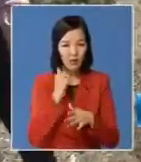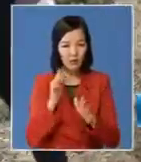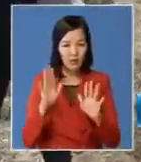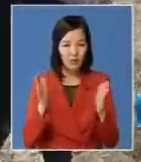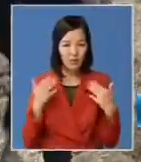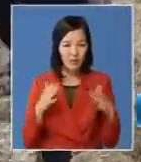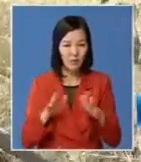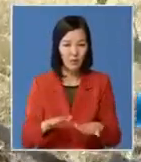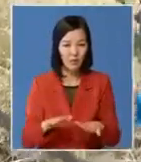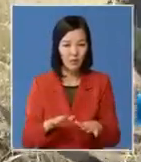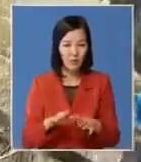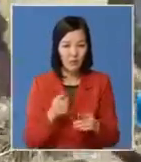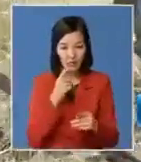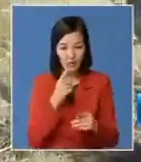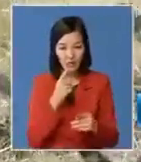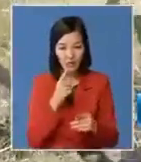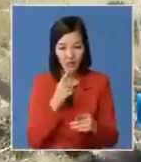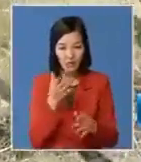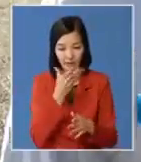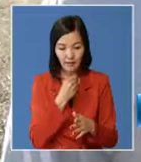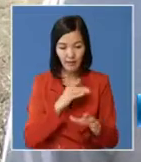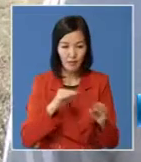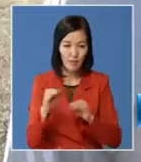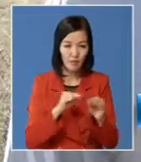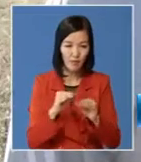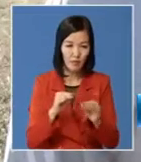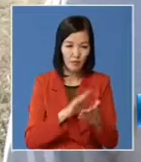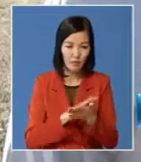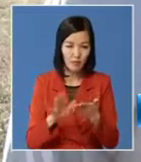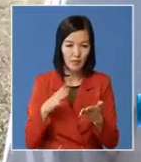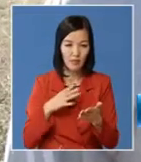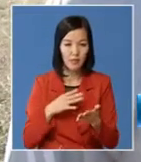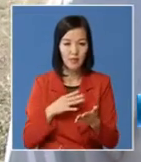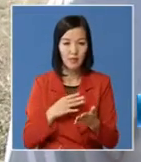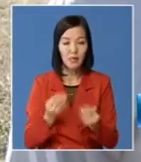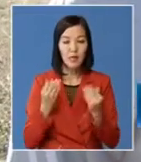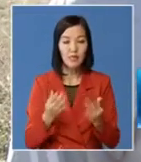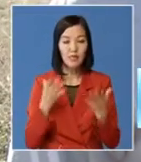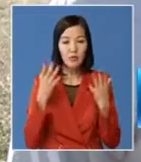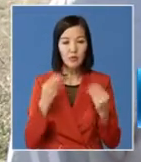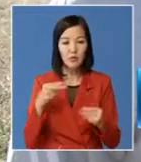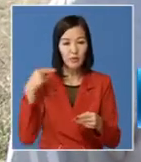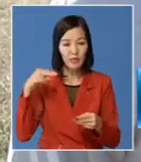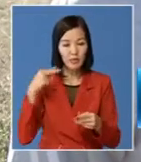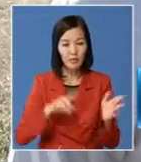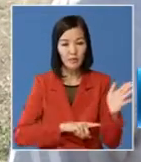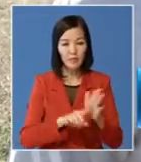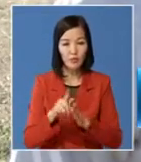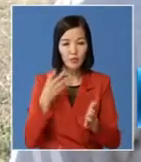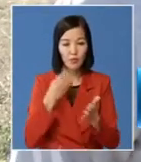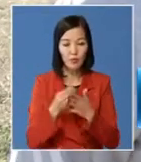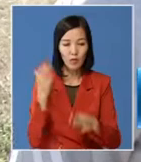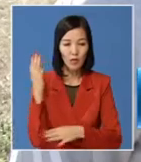орны аз күнде абаттандырылып, ажарлана түсті. Қазіргі заманда президентімен бастап, әр жерге өз